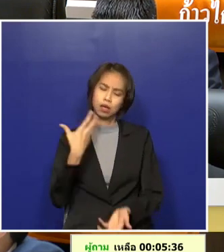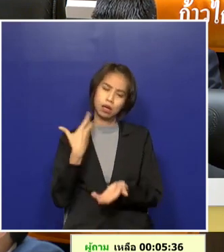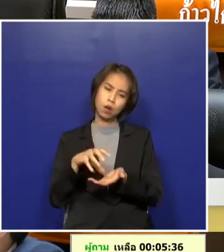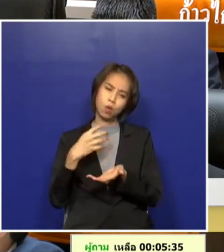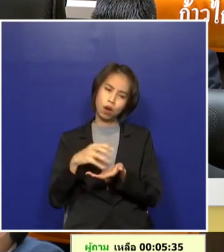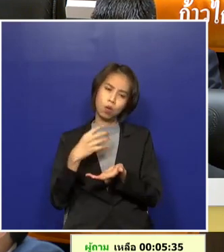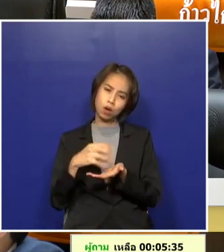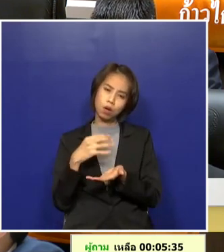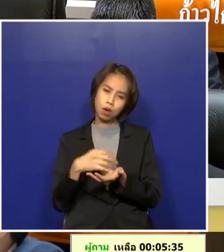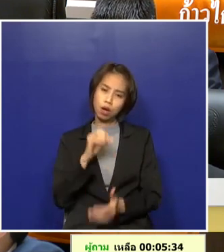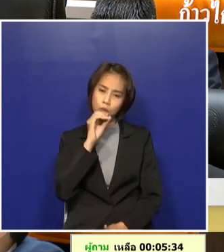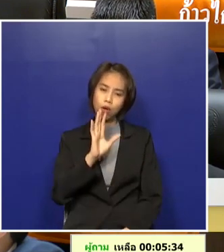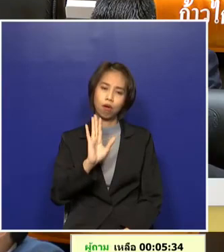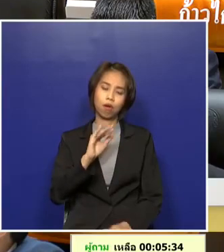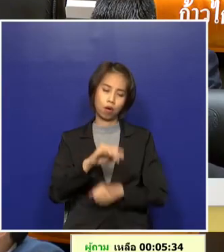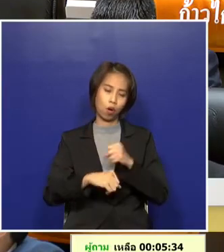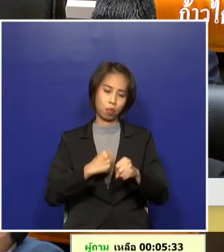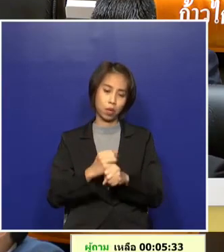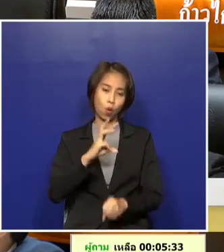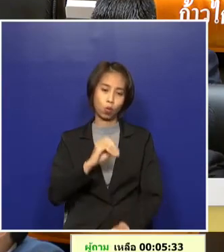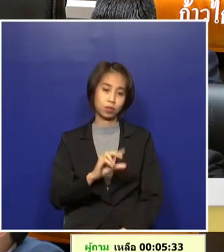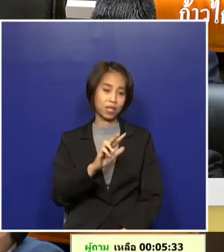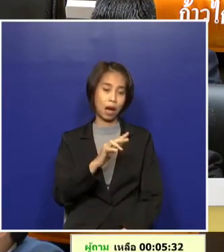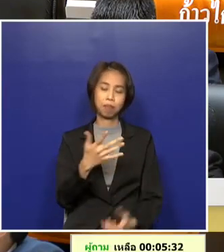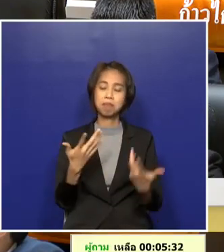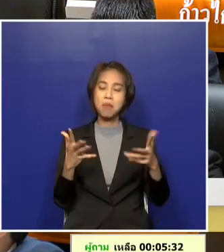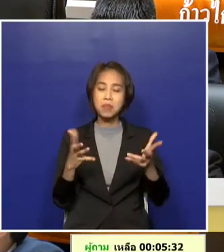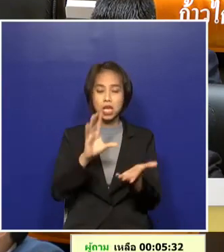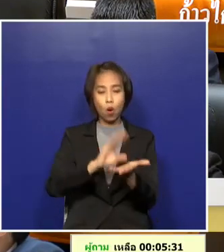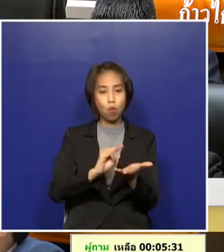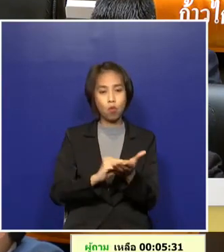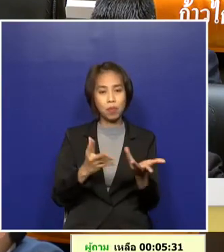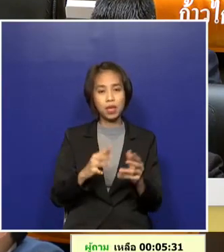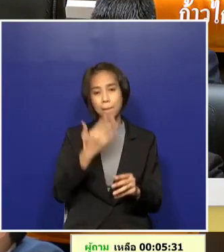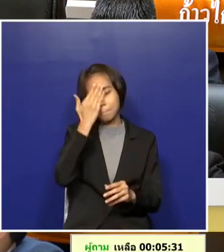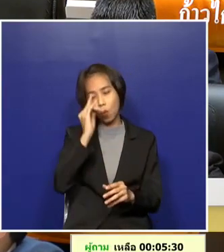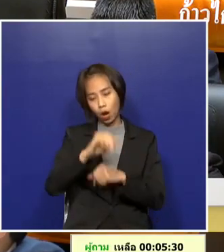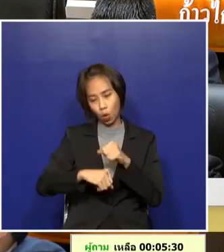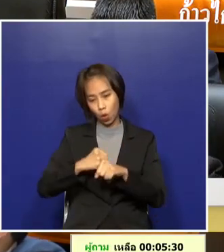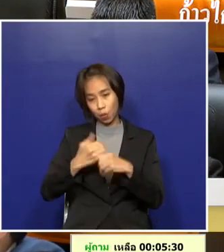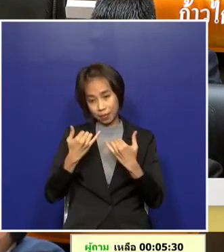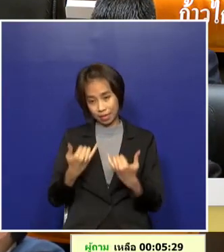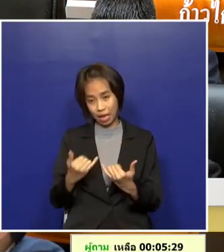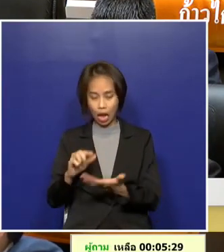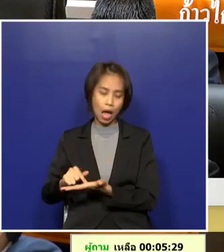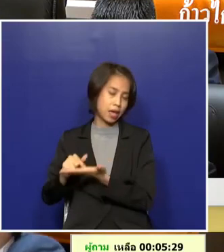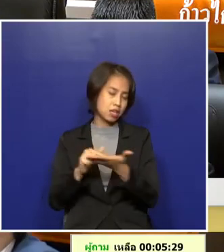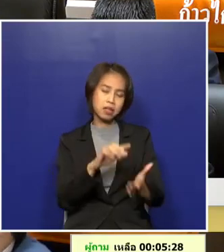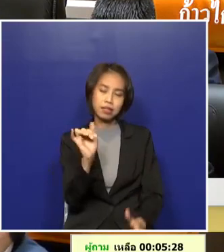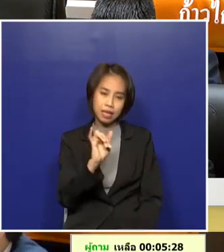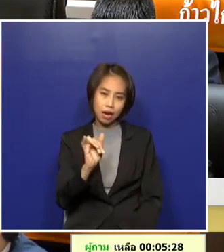ไม่มีของปีล่าสุดใช่ไหมครับเพราะว่าปีล่าสุดเนี่ยท่านบอกว่ายังไม่ให้ยื่นใช่ไหมดังนั้นผมหาไม่ง่